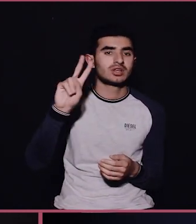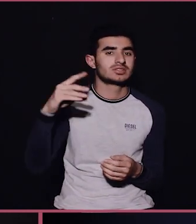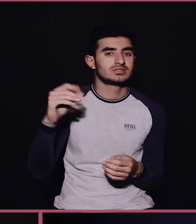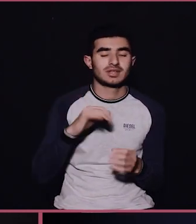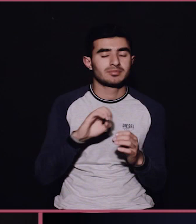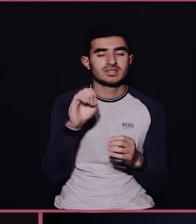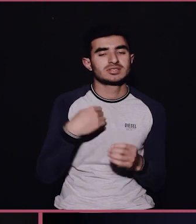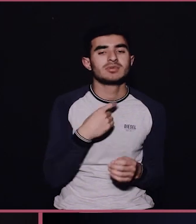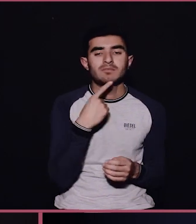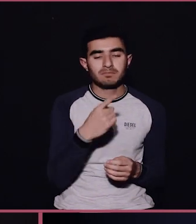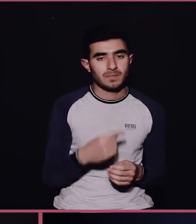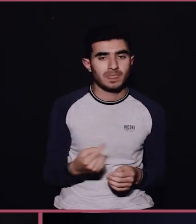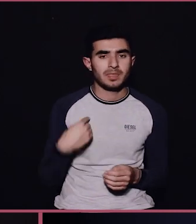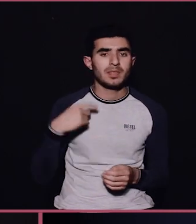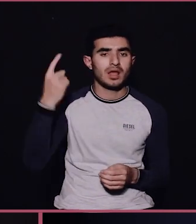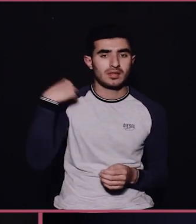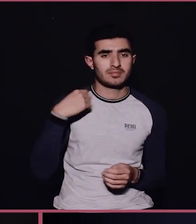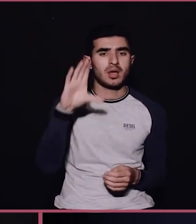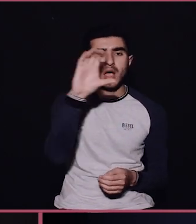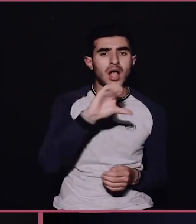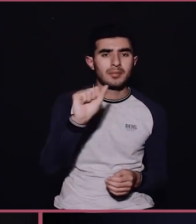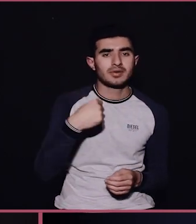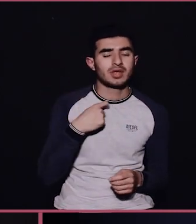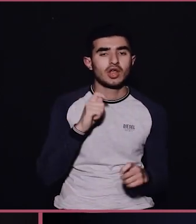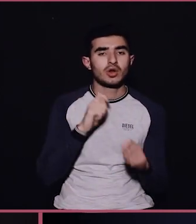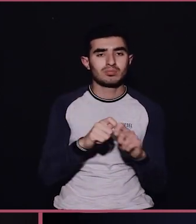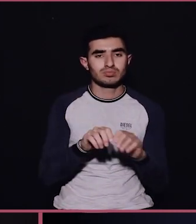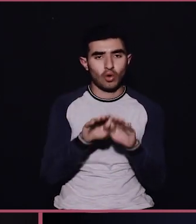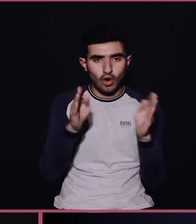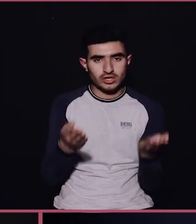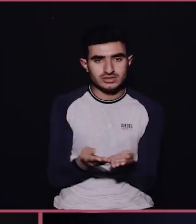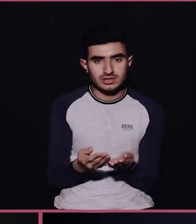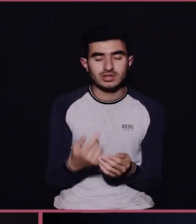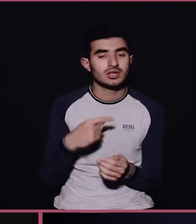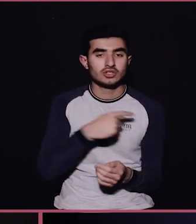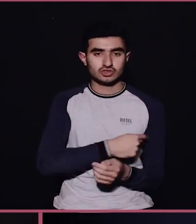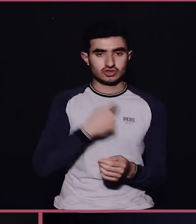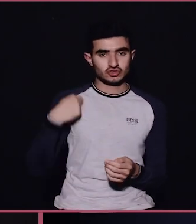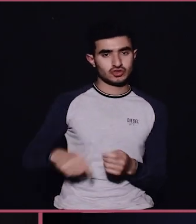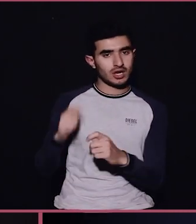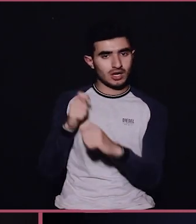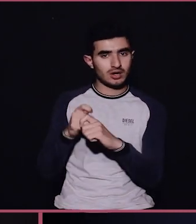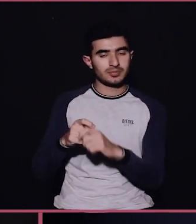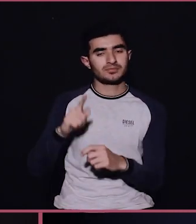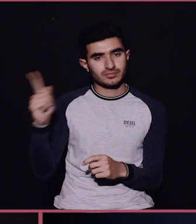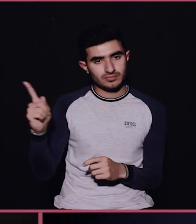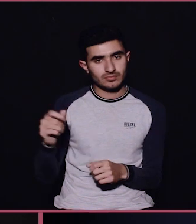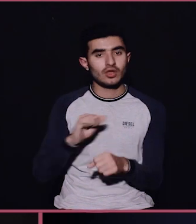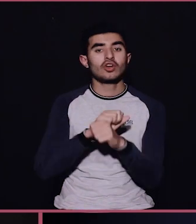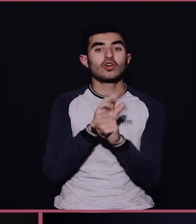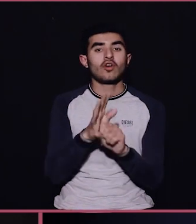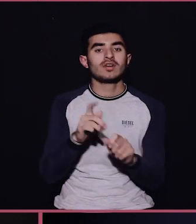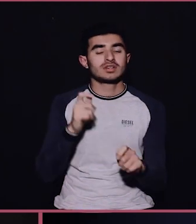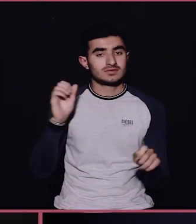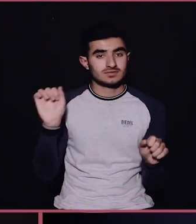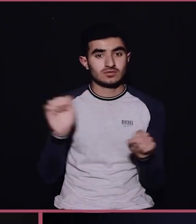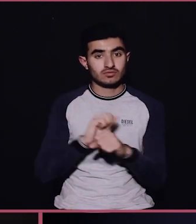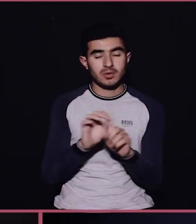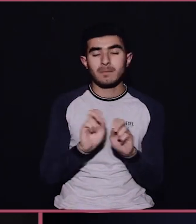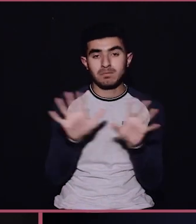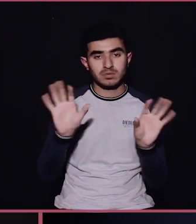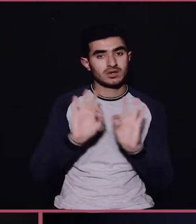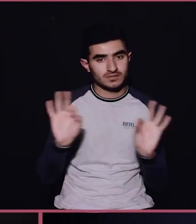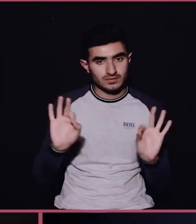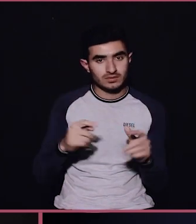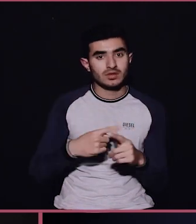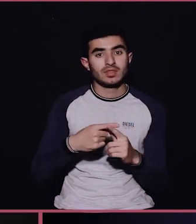ہیں، اور اس ری شفلنگ کے اندر نئے انٹرنٹس جو ہیں وہ اپنی جگہ بنا رہے ہیں. لیٹ می گیو یو این ایگزامپل. ہماری کمپنی کی ایک پروڈکٹ ہے